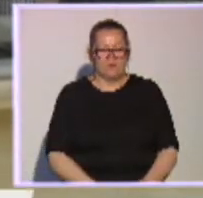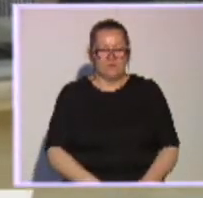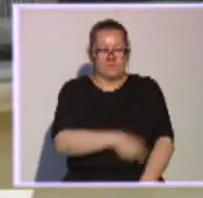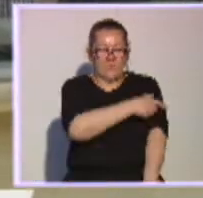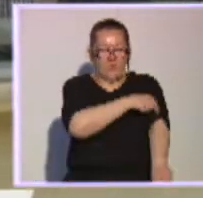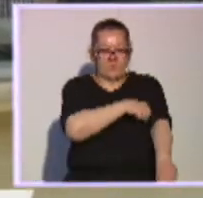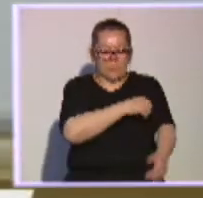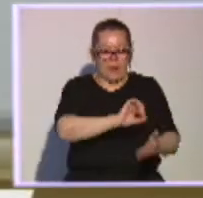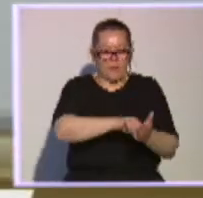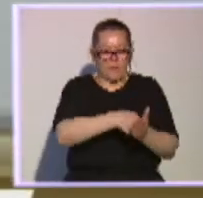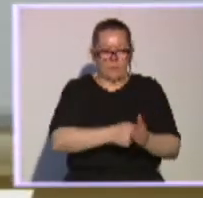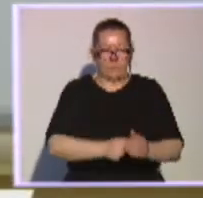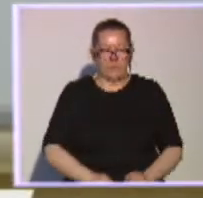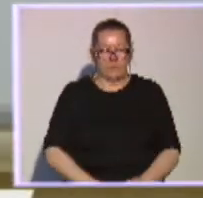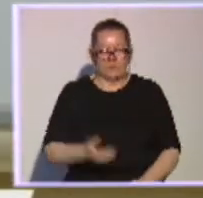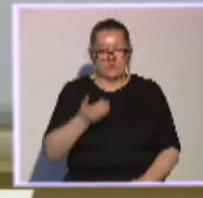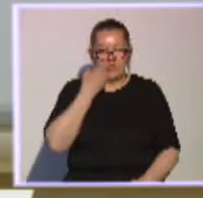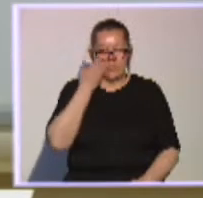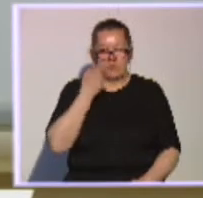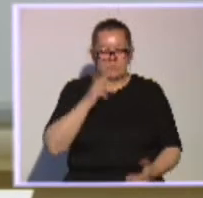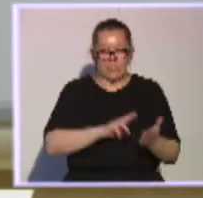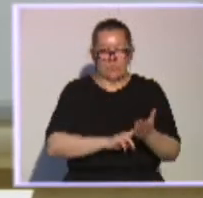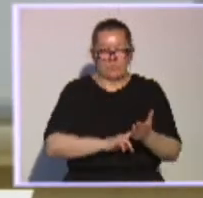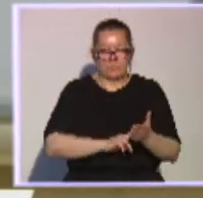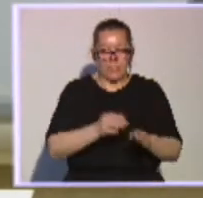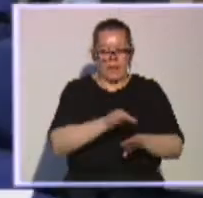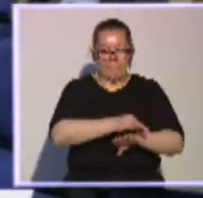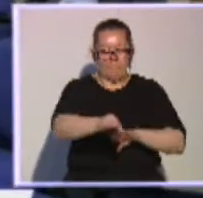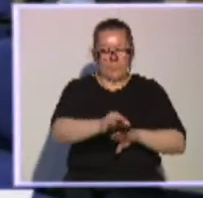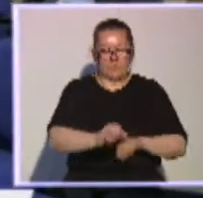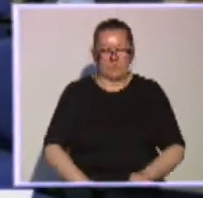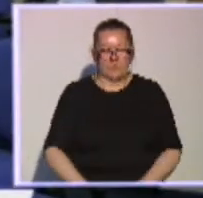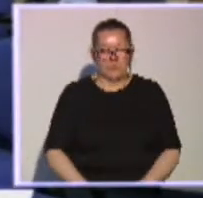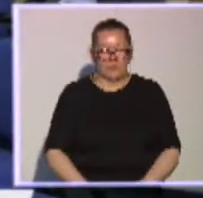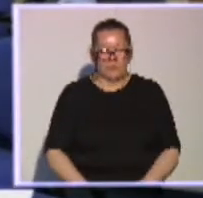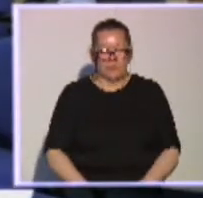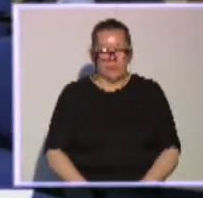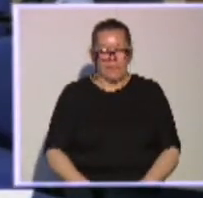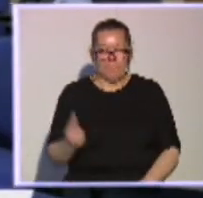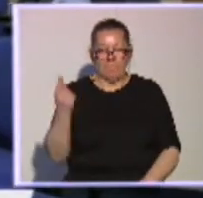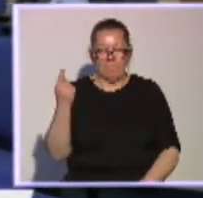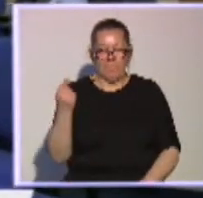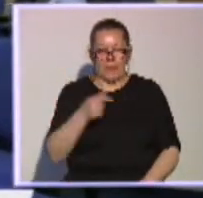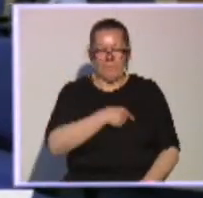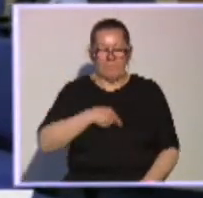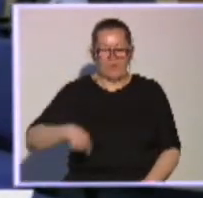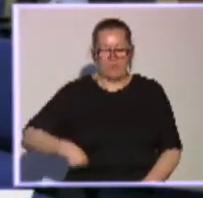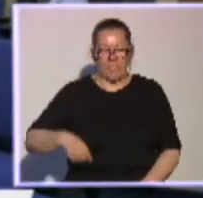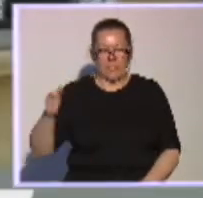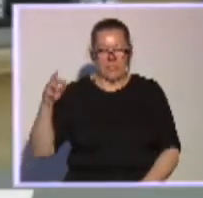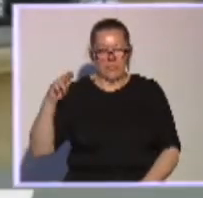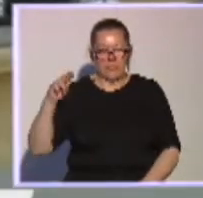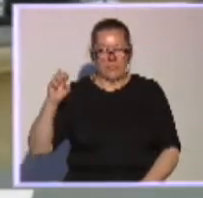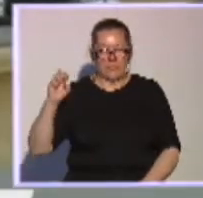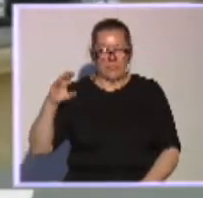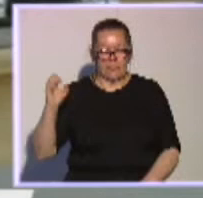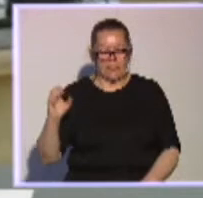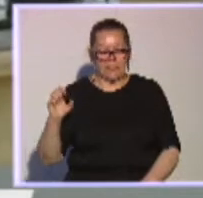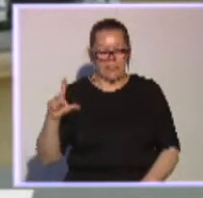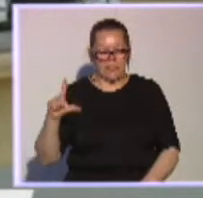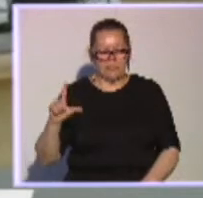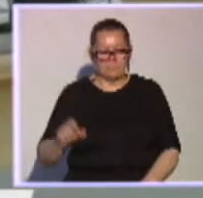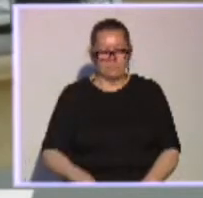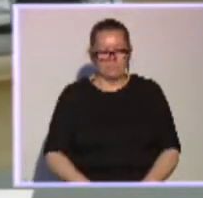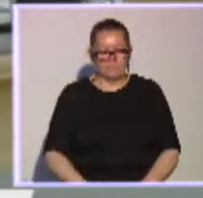Consilierii din Olt au aprobat în cadrul unei ședințe extraordinare un proiect prin care administrația județeană încheie un parteneriat cu Primăria Caracal și Mișcarea de Rezistență a lui Marius